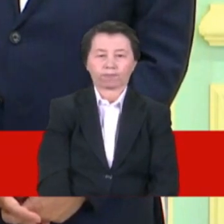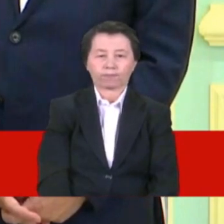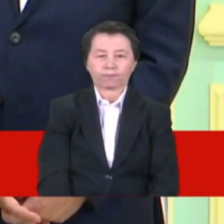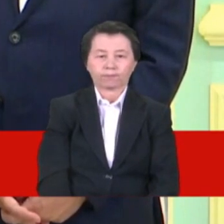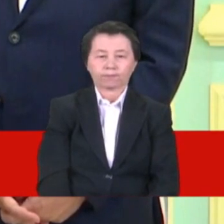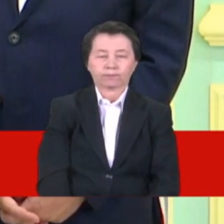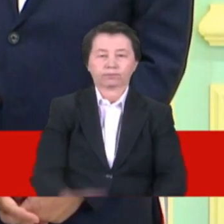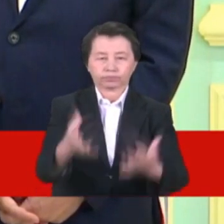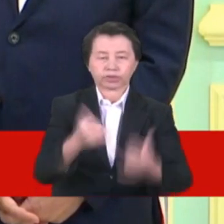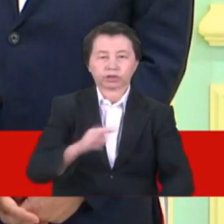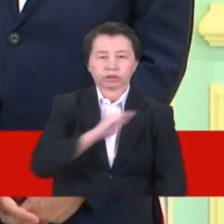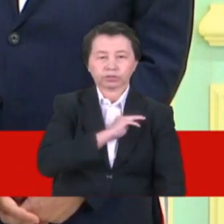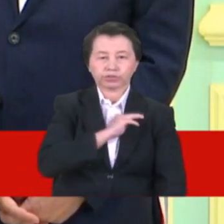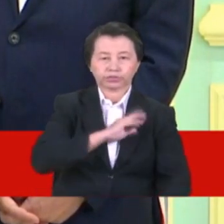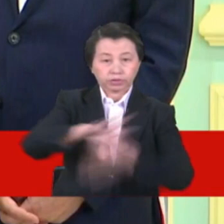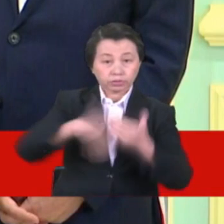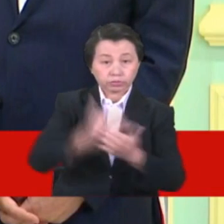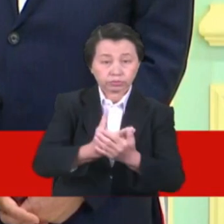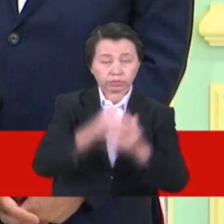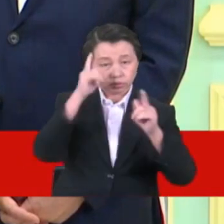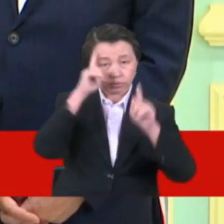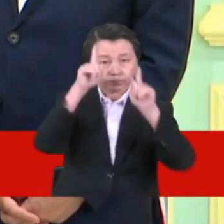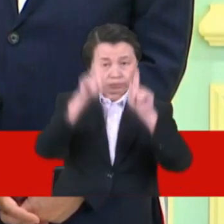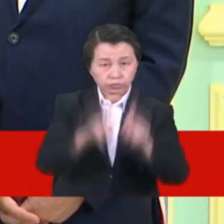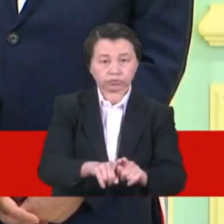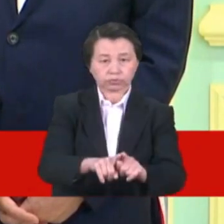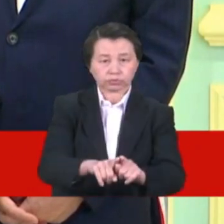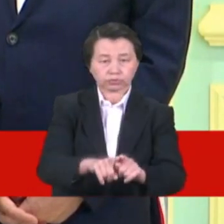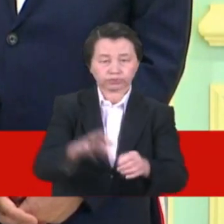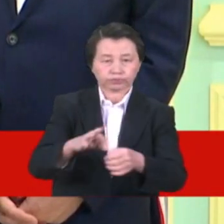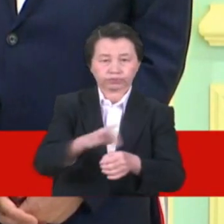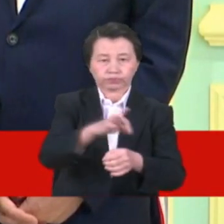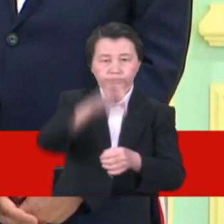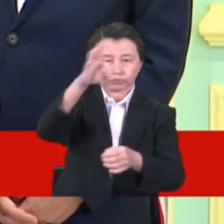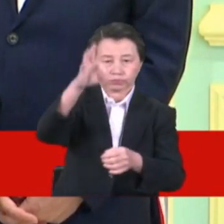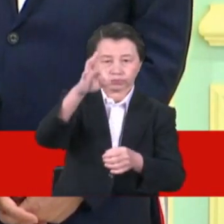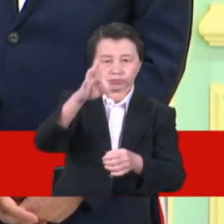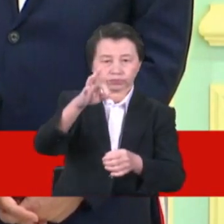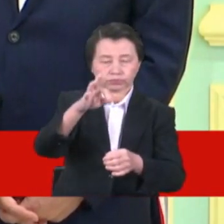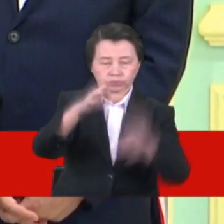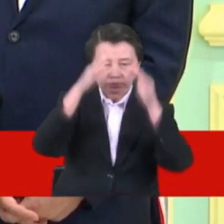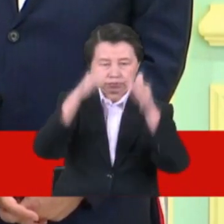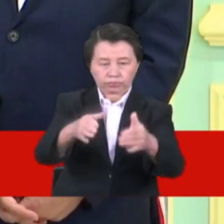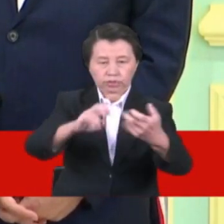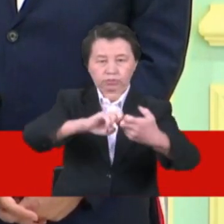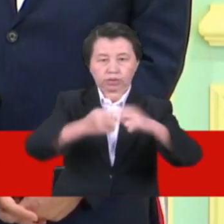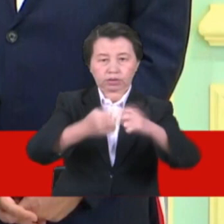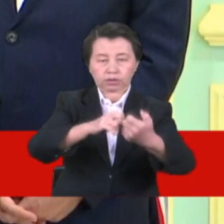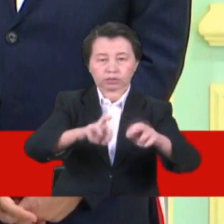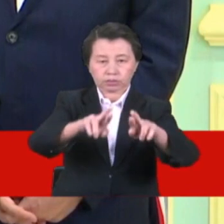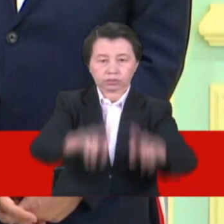Nah, jemaah menteri setuju bahawa semangat keprihatinan terhadap masalah